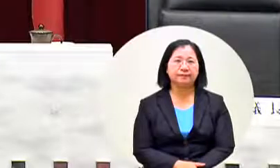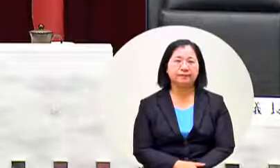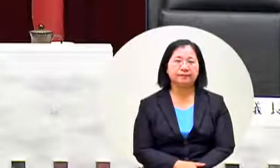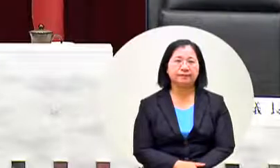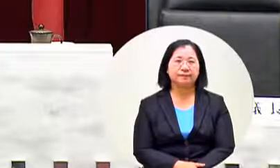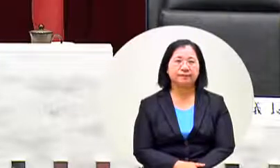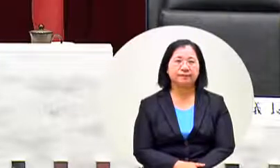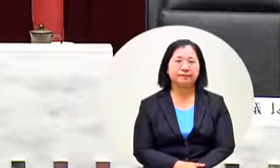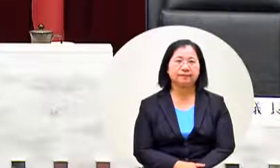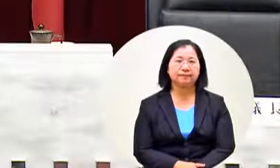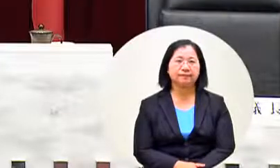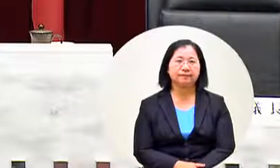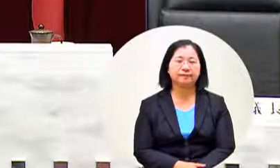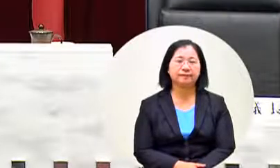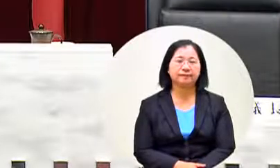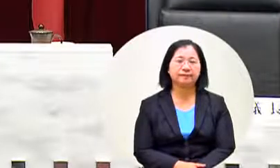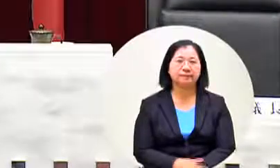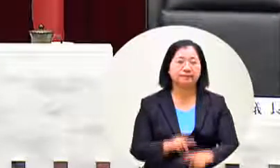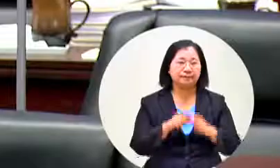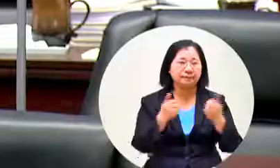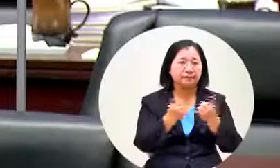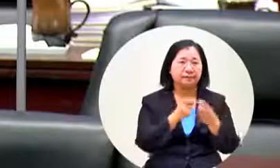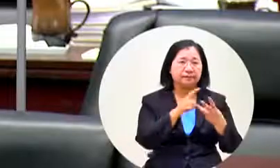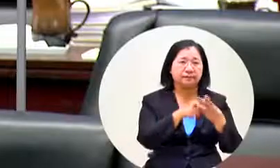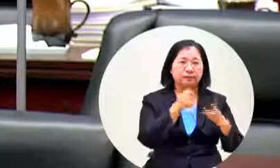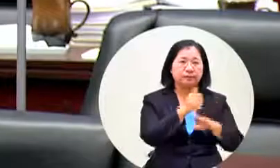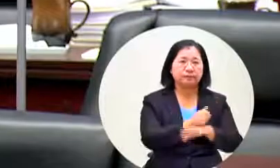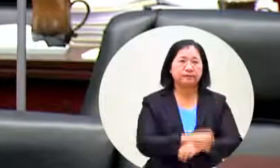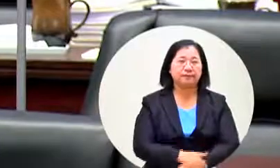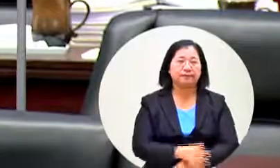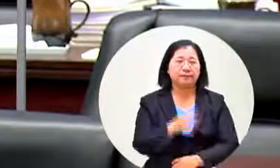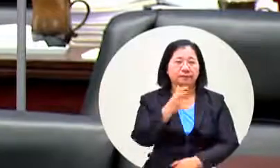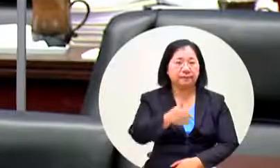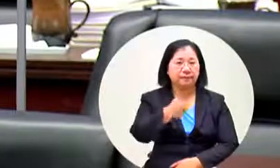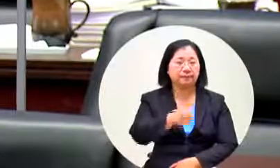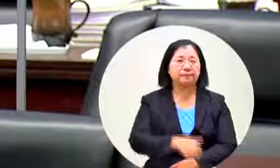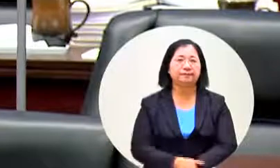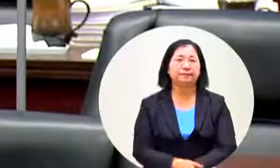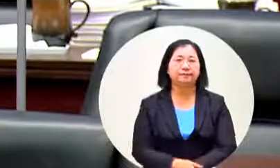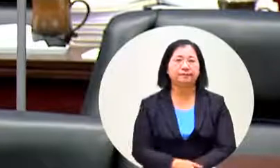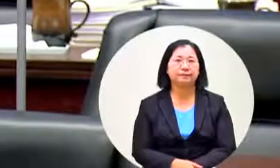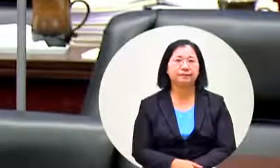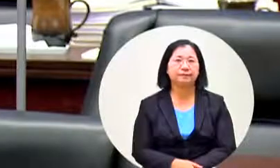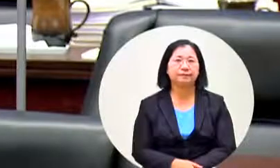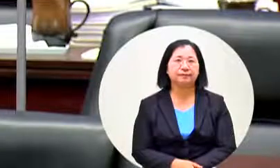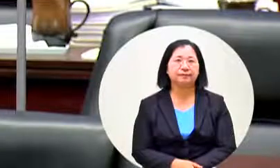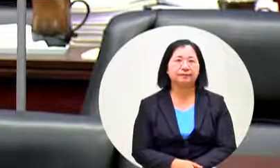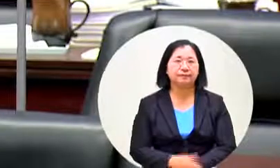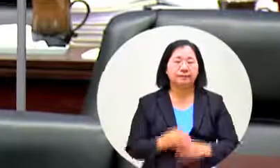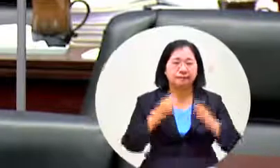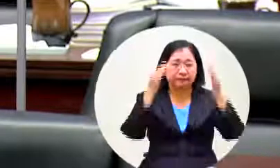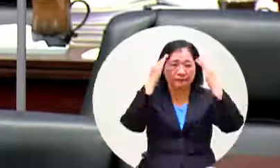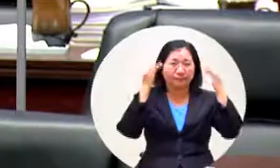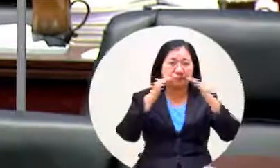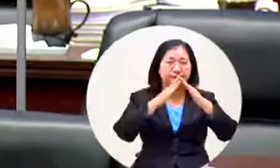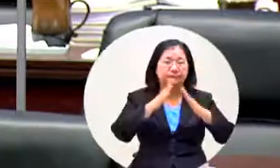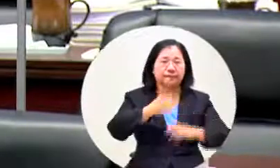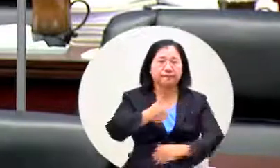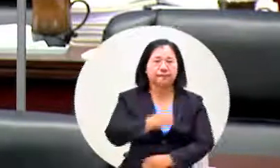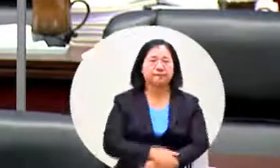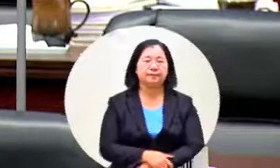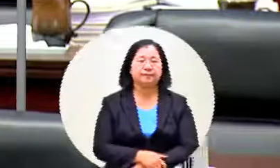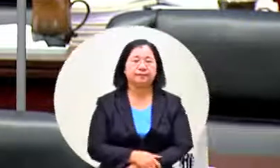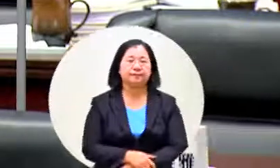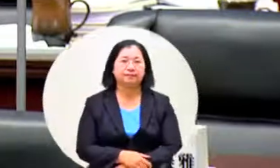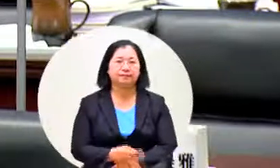咱啊，大会主席啊，议长吼，啊，咱啊，韩市长，啊，三位啊，副